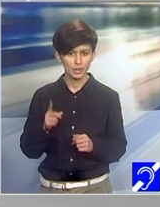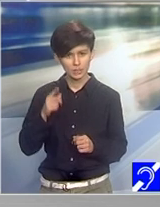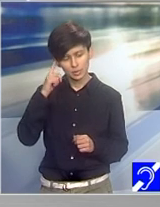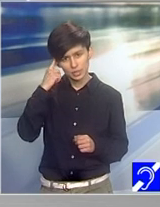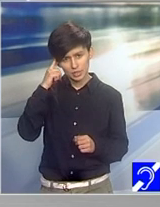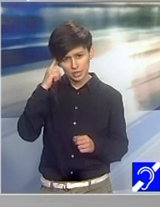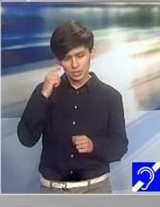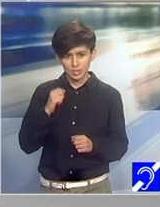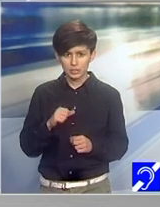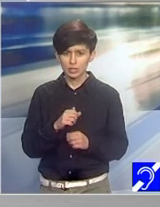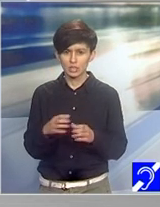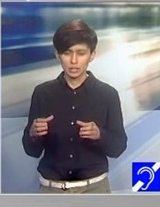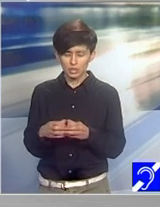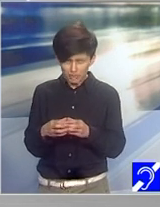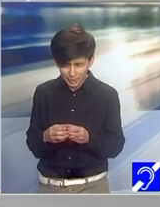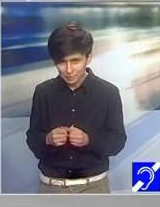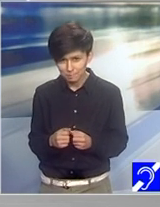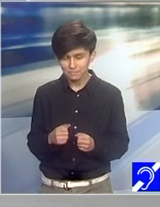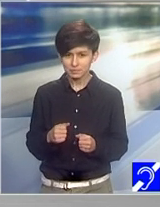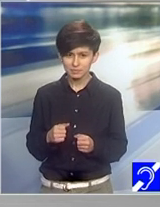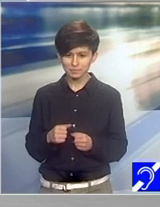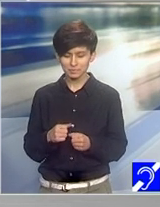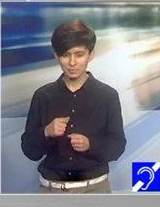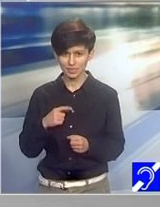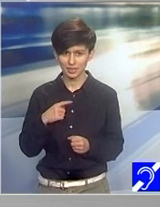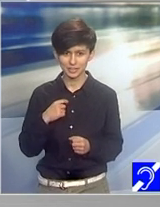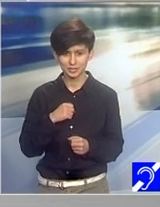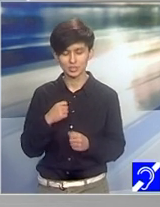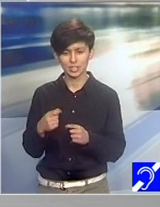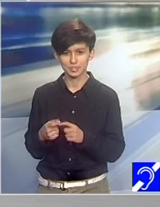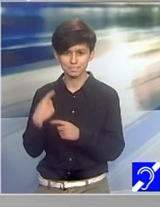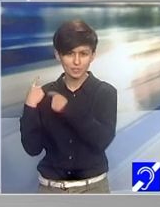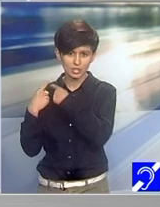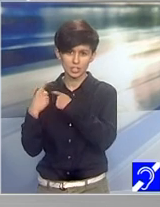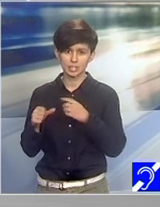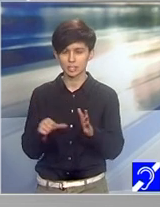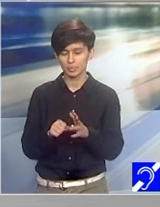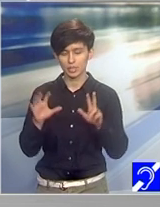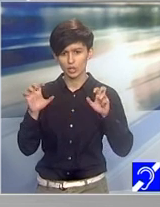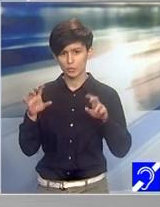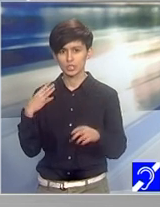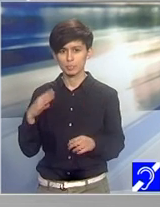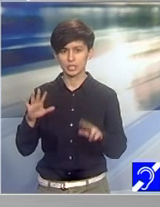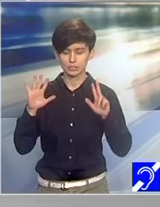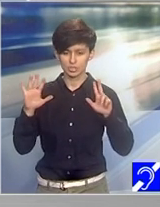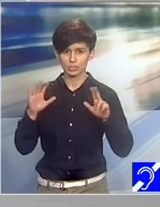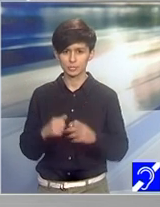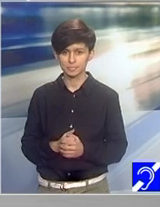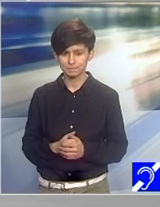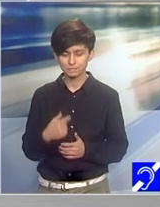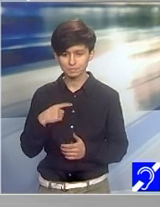considerat unul colectiv și anume unul al generației de la 1848. Practic e o